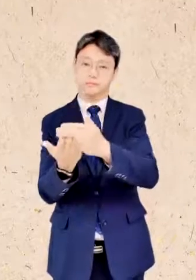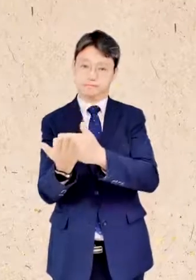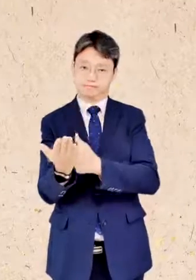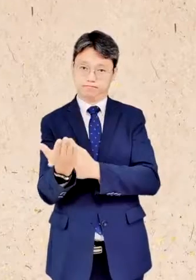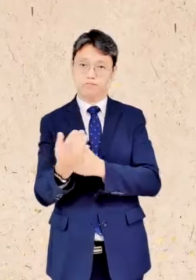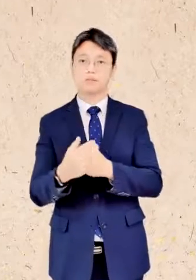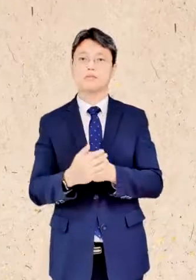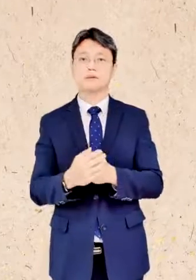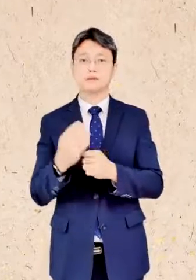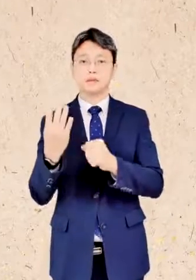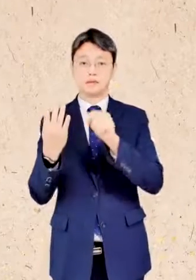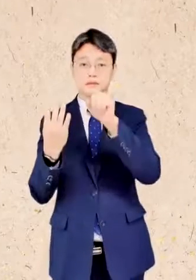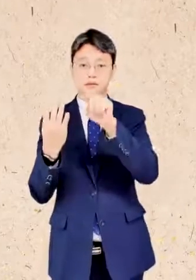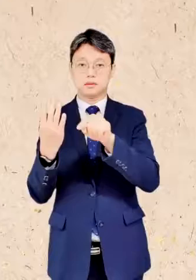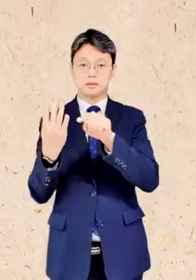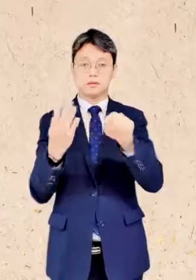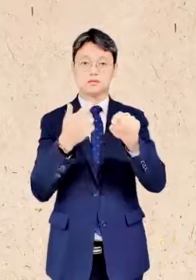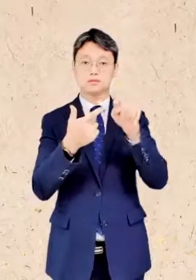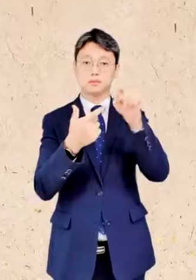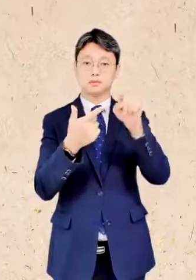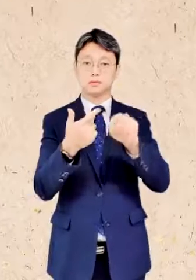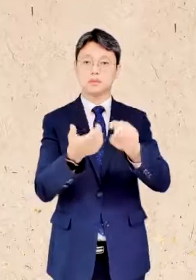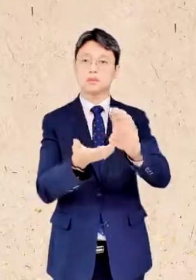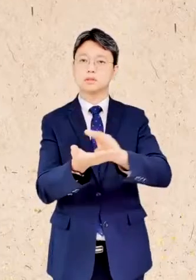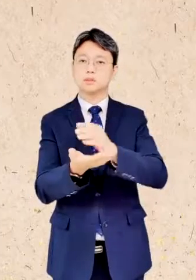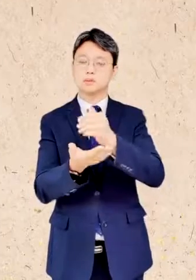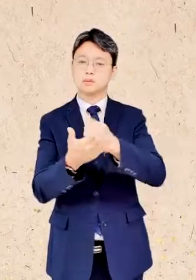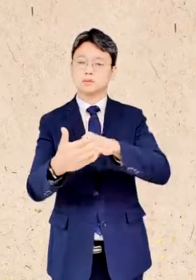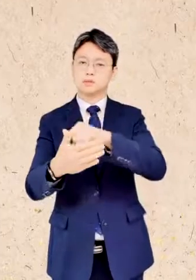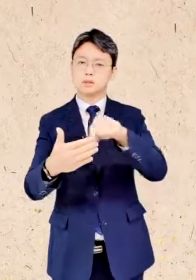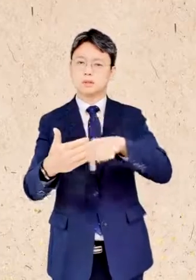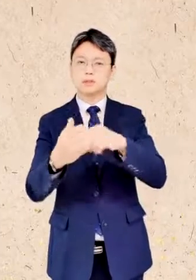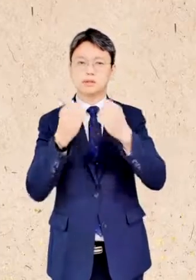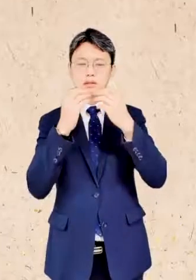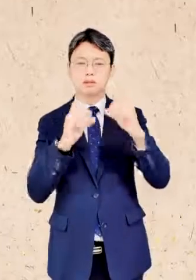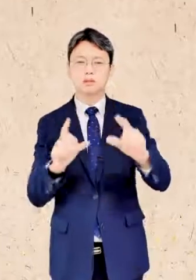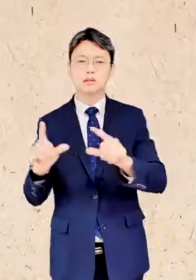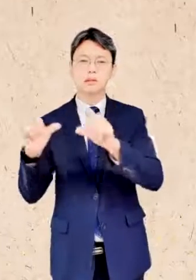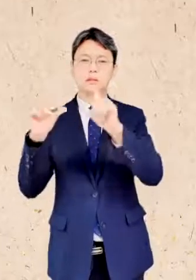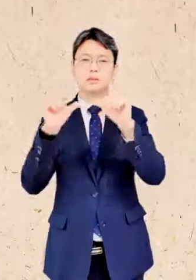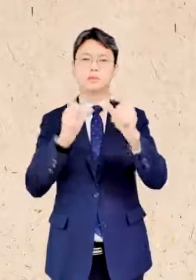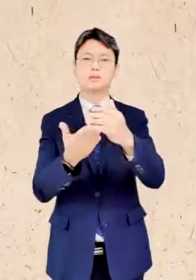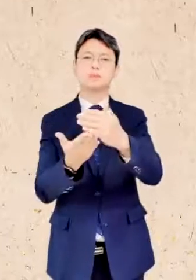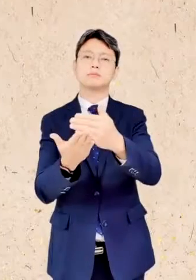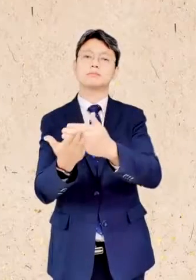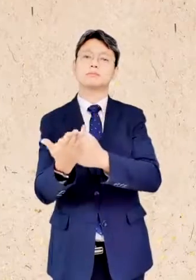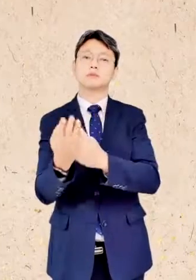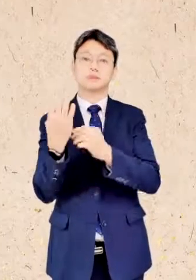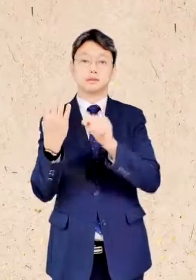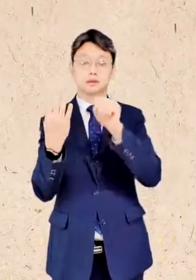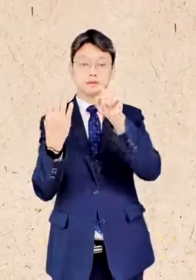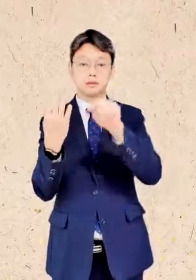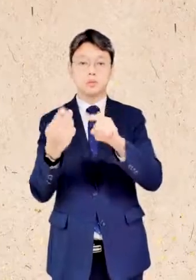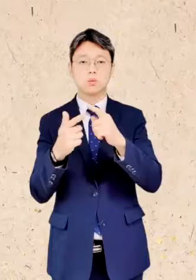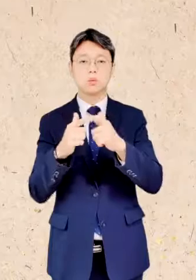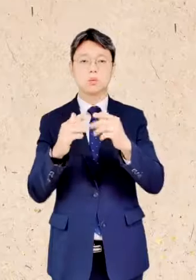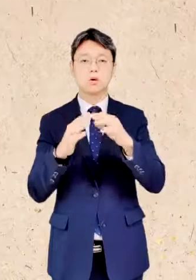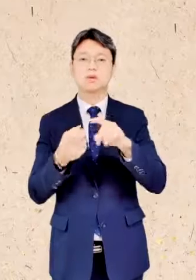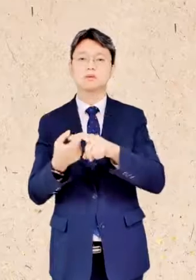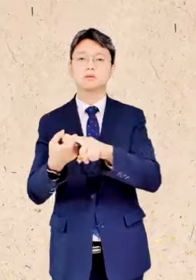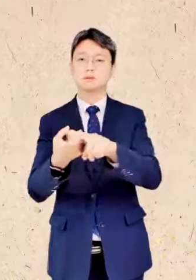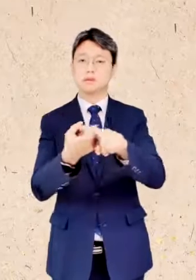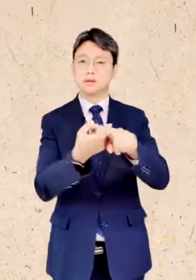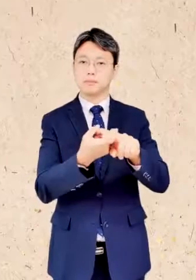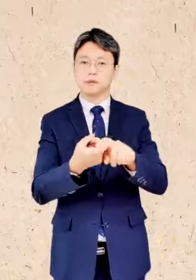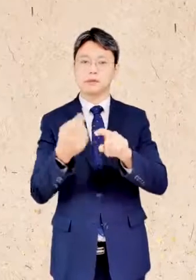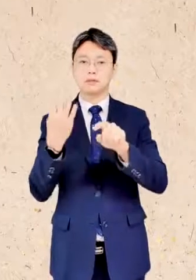바울의 기도가 등장합니다. 4장에서 6장까지는 그리스도 안에서의 새 생활을 말하고 있는데요. 4장에서는